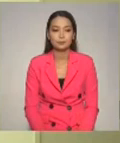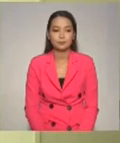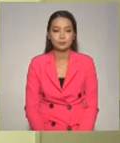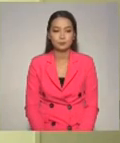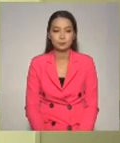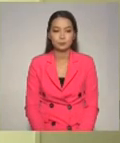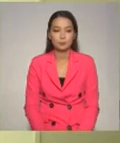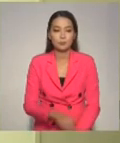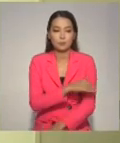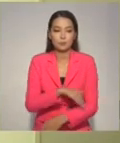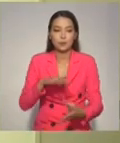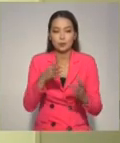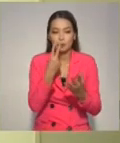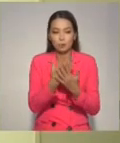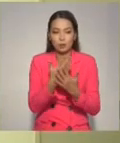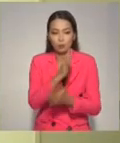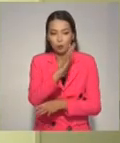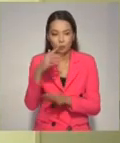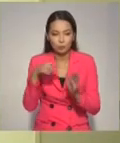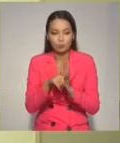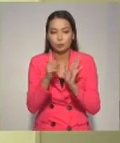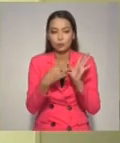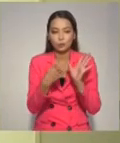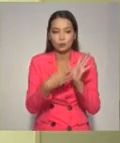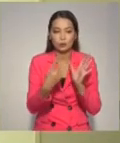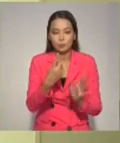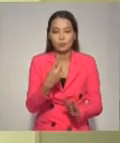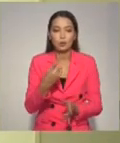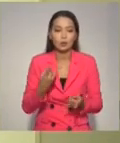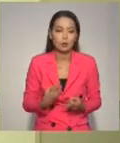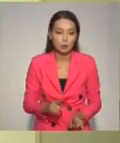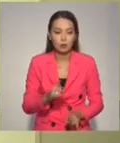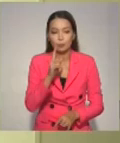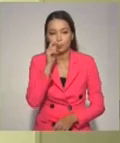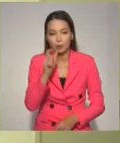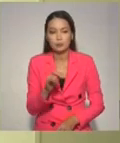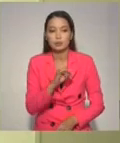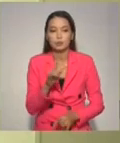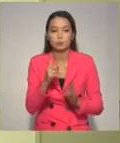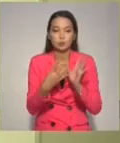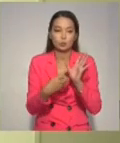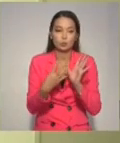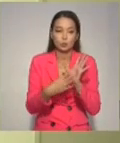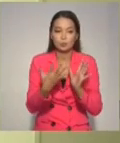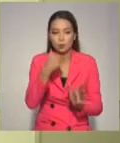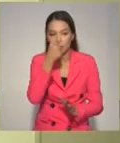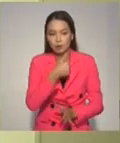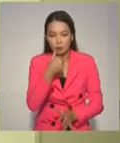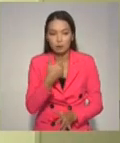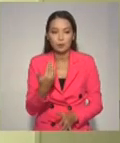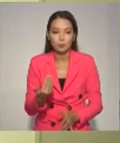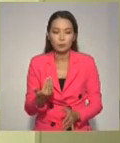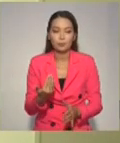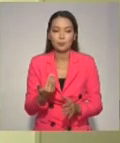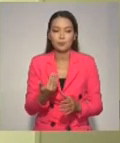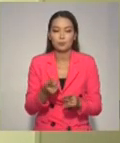Көрсетілген мекенжай бойынша бұталардың арасынан 1991 жылы туылған Көшкенбаевтың және 1995 жылы туылған Төлеевтің